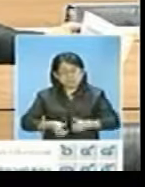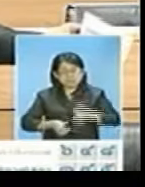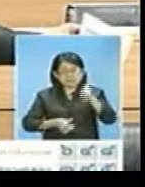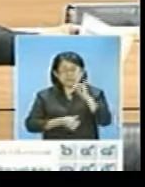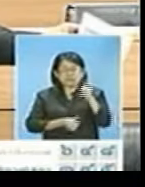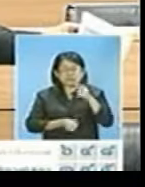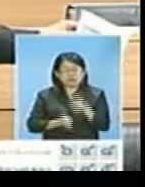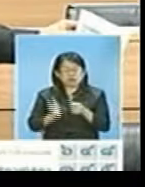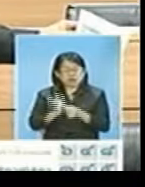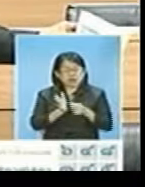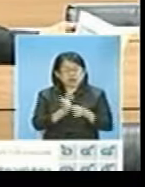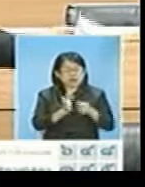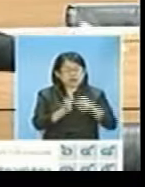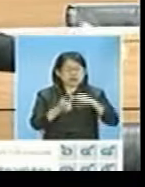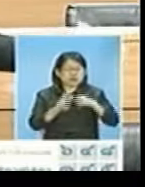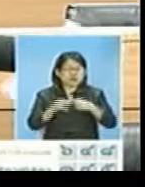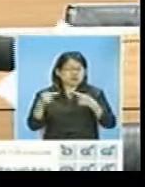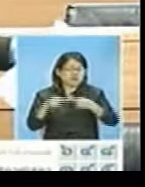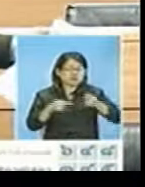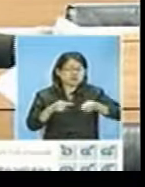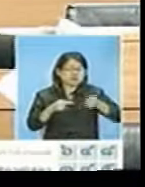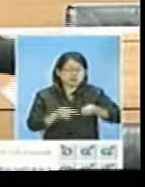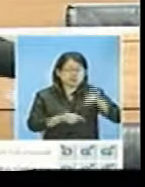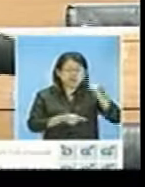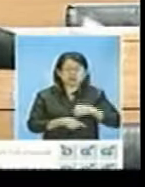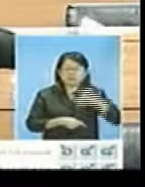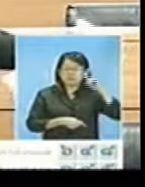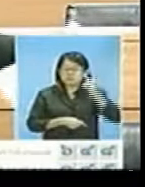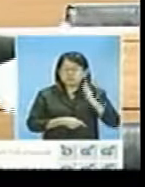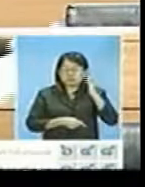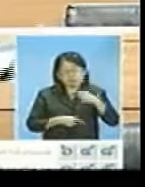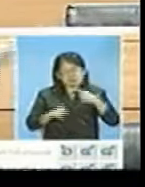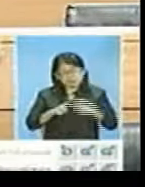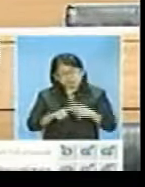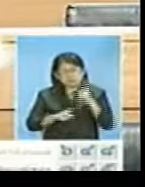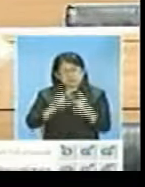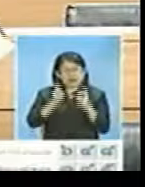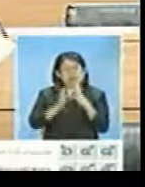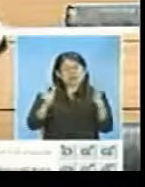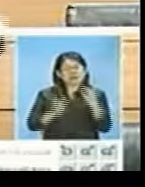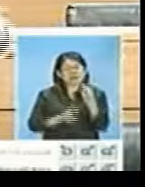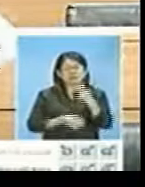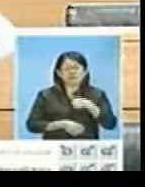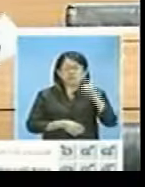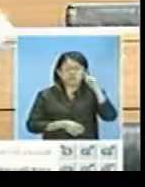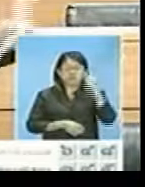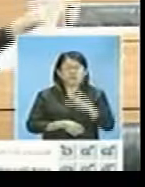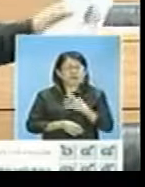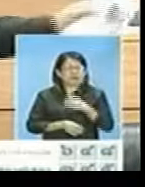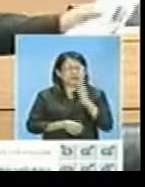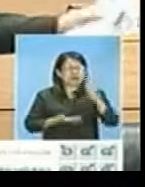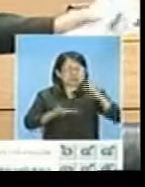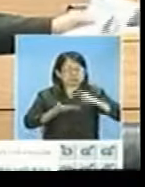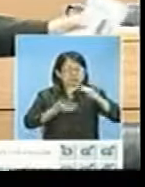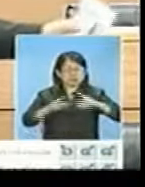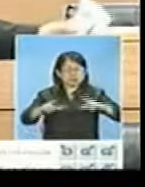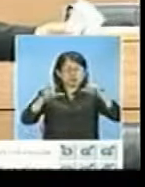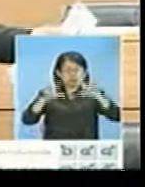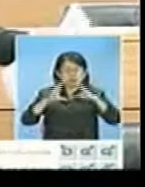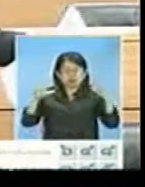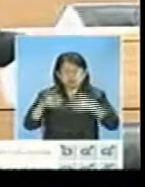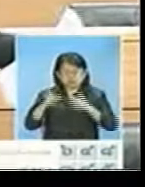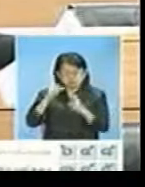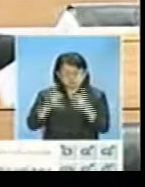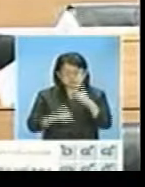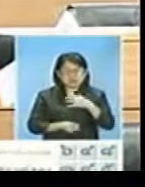หากันอีกยาวนานผมไม่ทราบว่าจะต้องเจ็บปวดต้องตายกันไม่อีกเท่าไหร่ผมไม่อยากให้นักสืบพิมพ์มาพลาดหัวอย่างนี้ครับท่านประธานครับ